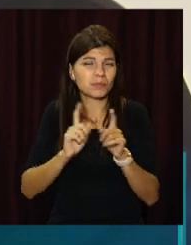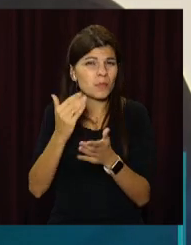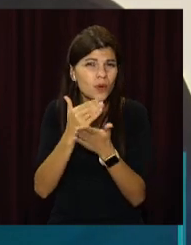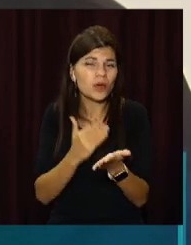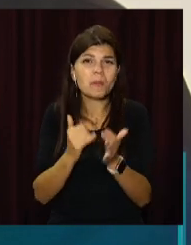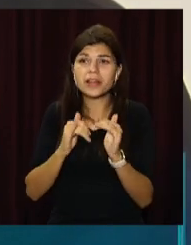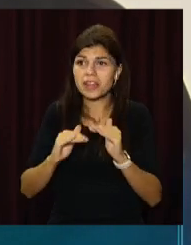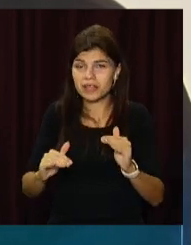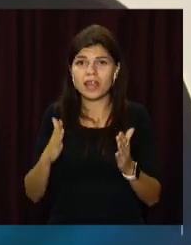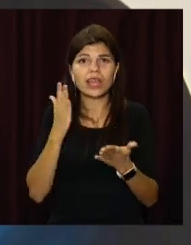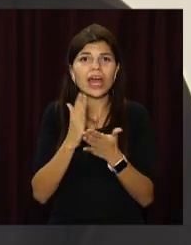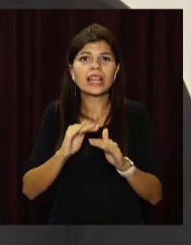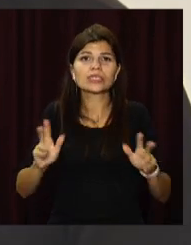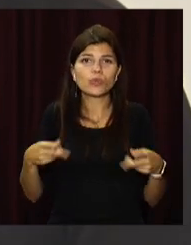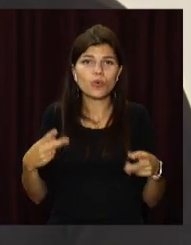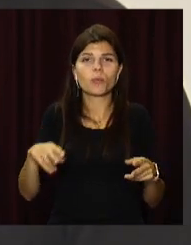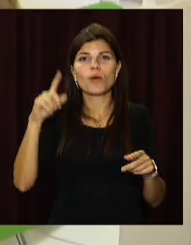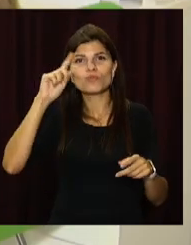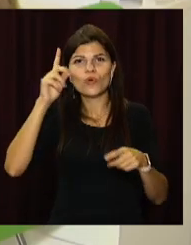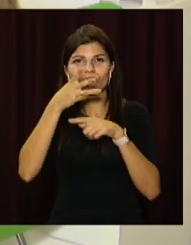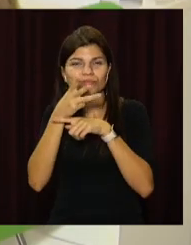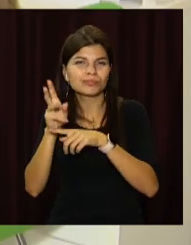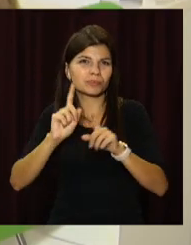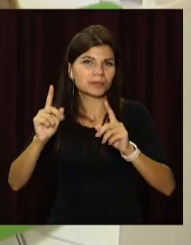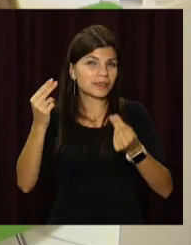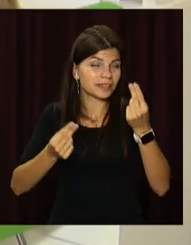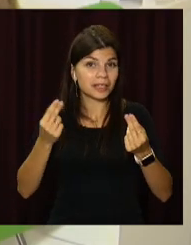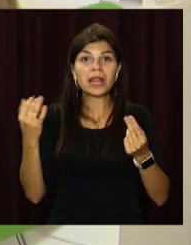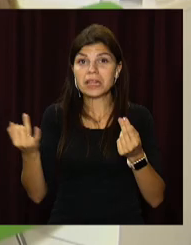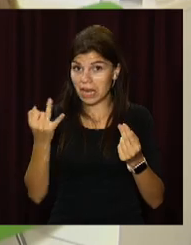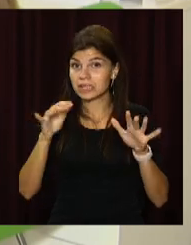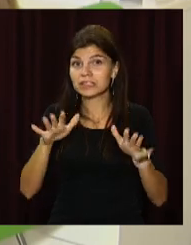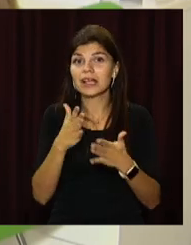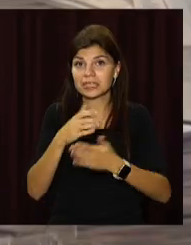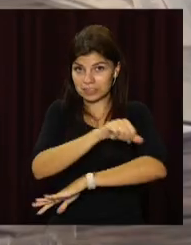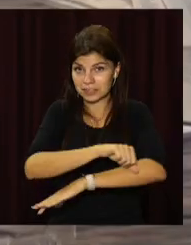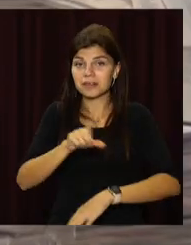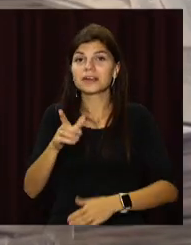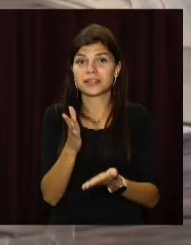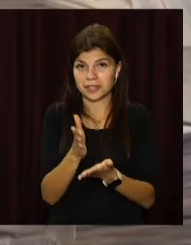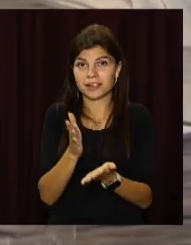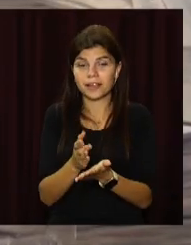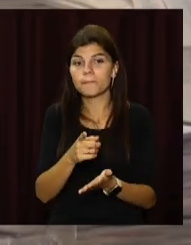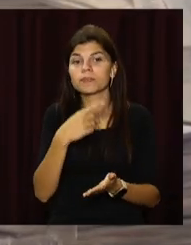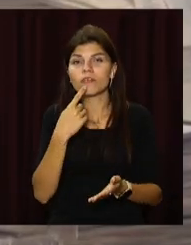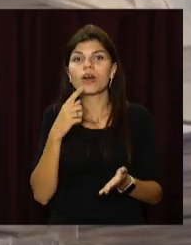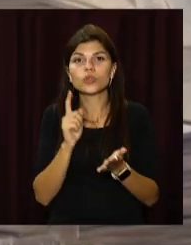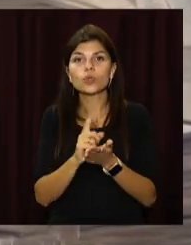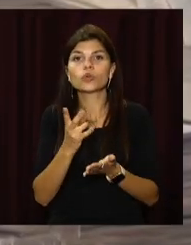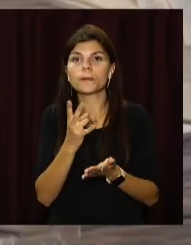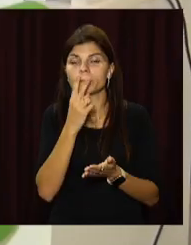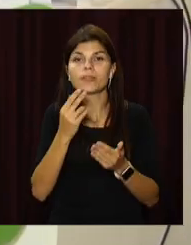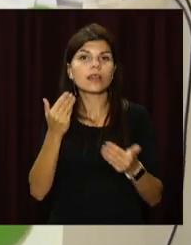дітей, дітські клуби, це все є. Батькам, які планують вирушити у закордонні мандри, разом із дітьми варто